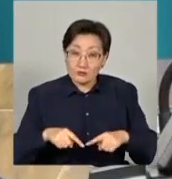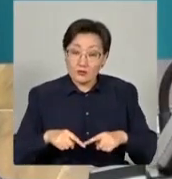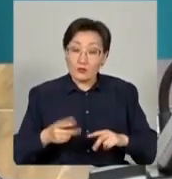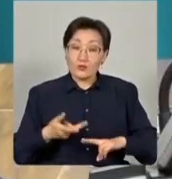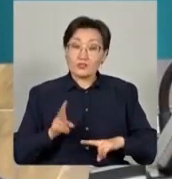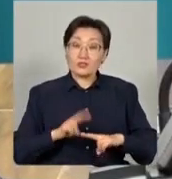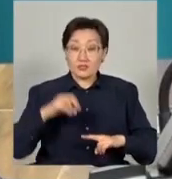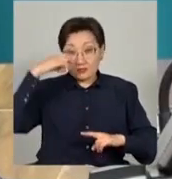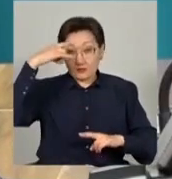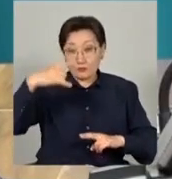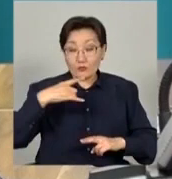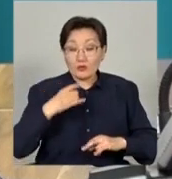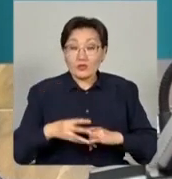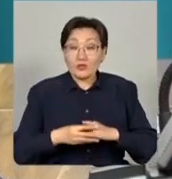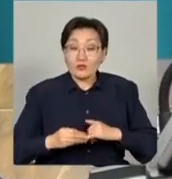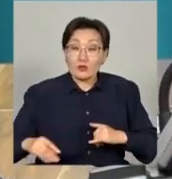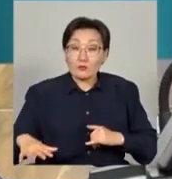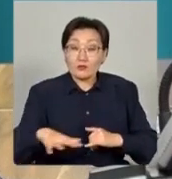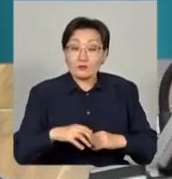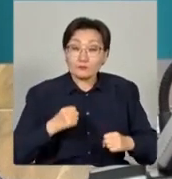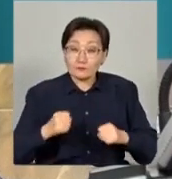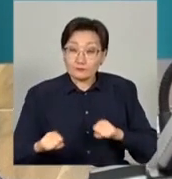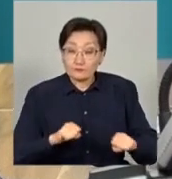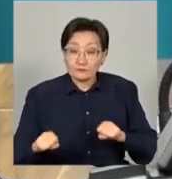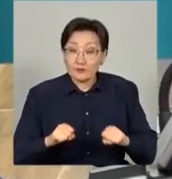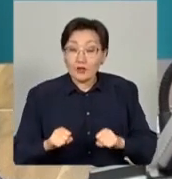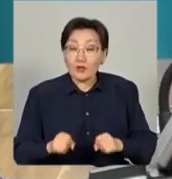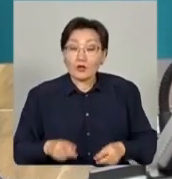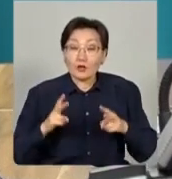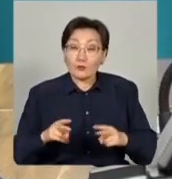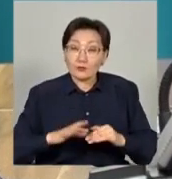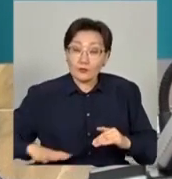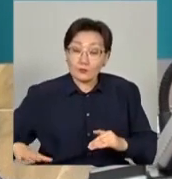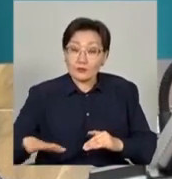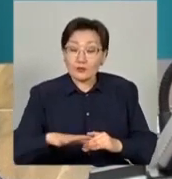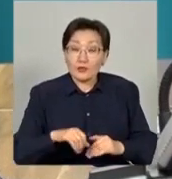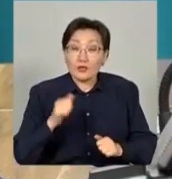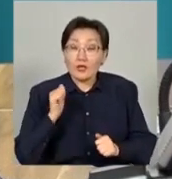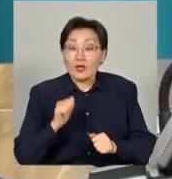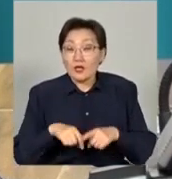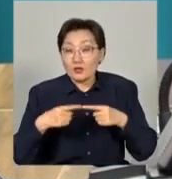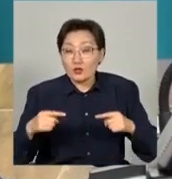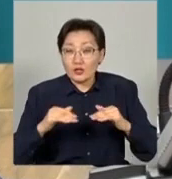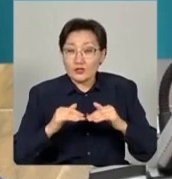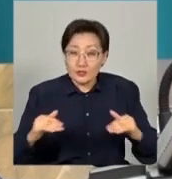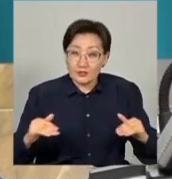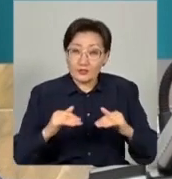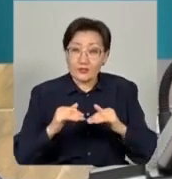осы еліміздің сейсмикалық қауіпті өңірлерінде сондай аудандастыру, әртүрлі деңгейде аудандастыру картасын жасау.